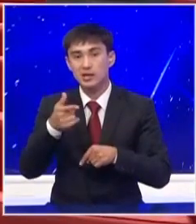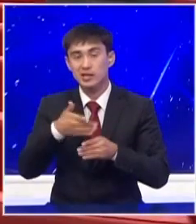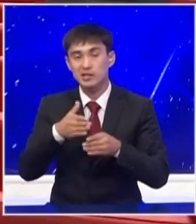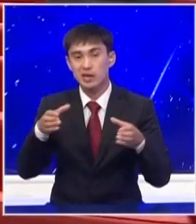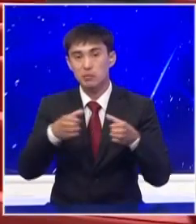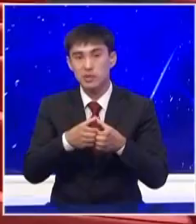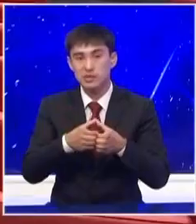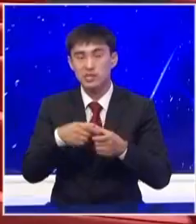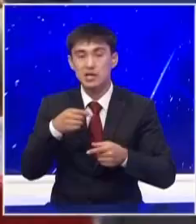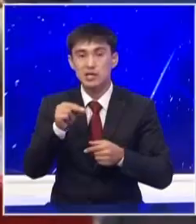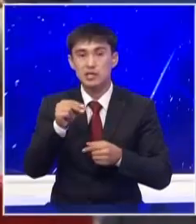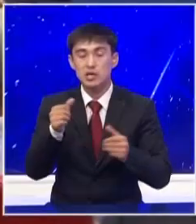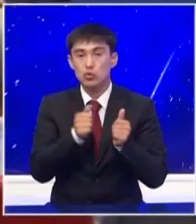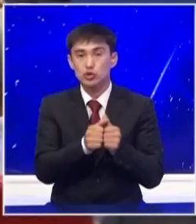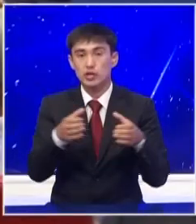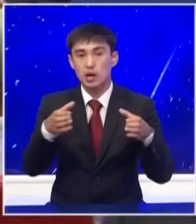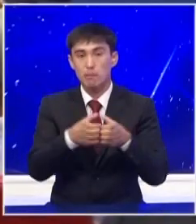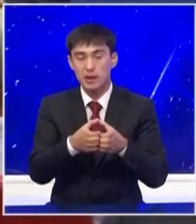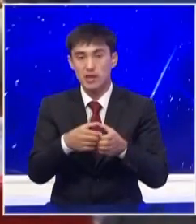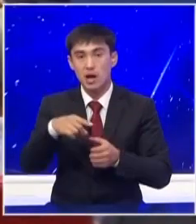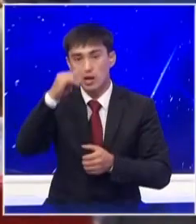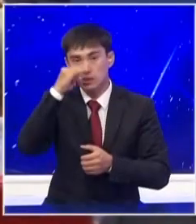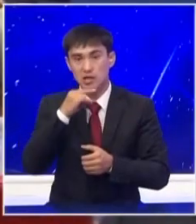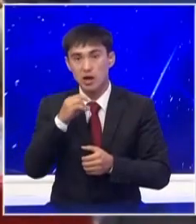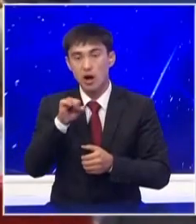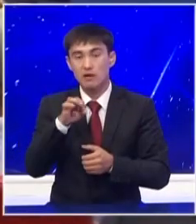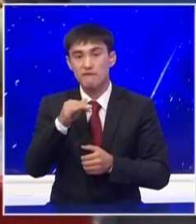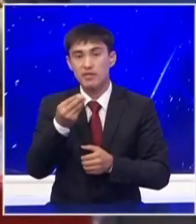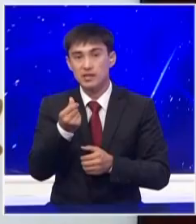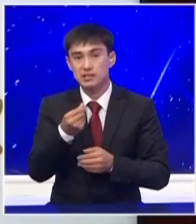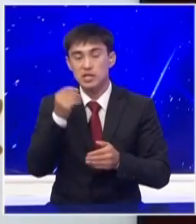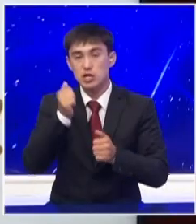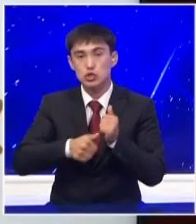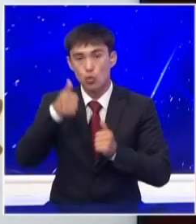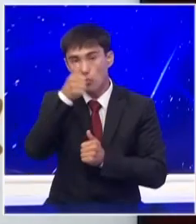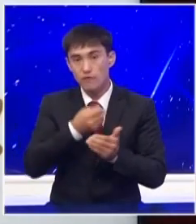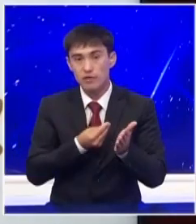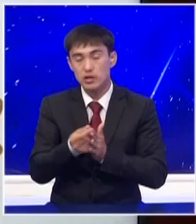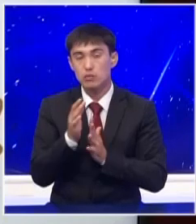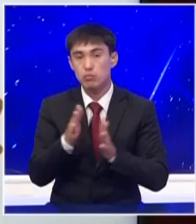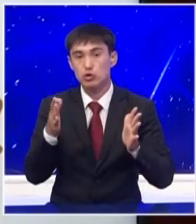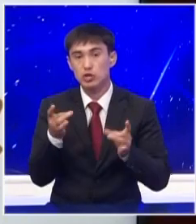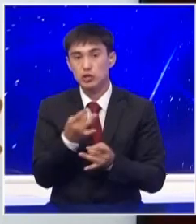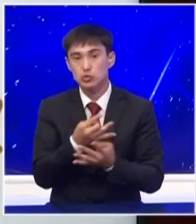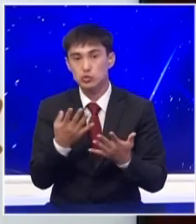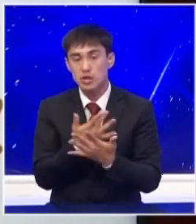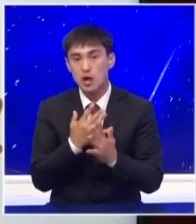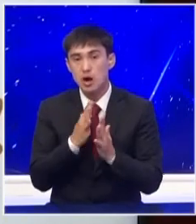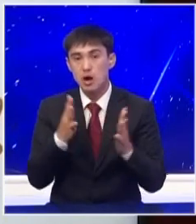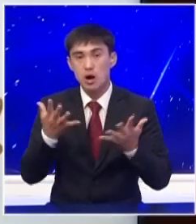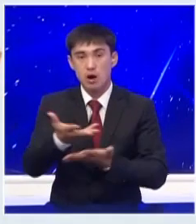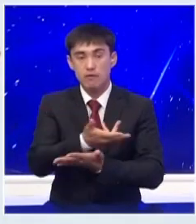кредитная корпорация и дочерние компании «Казафрафинанс» ежегодно выделяется все больше ресурсов для широкого